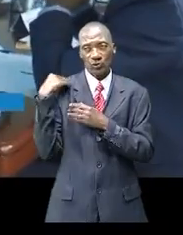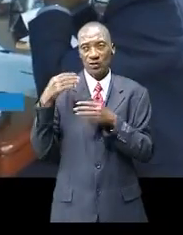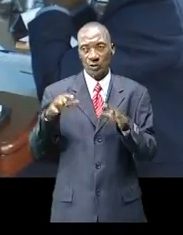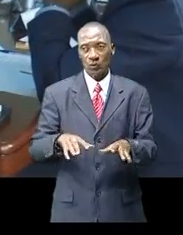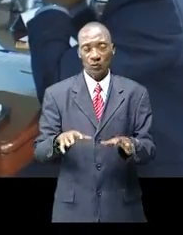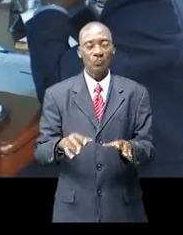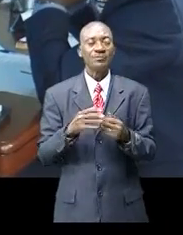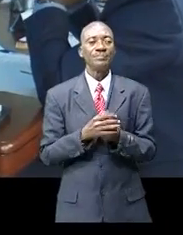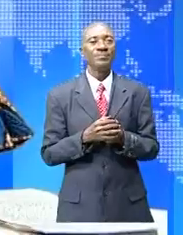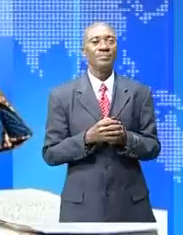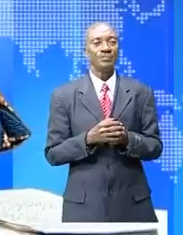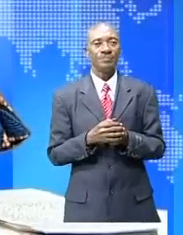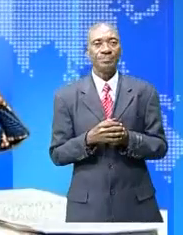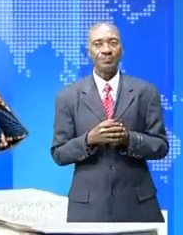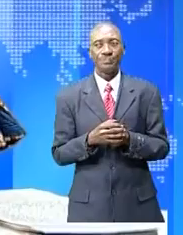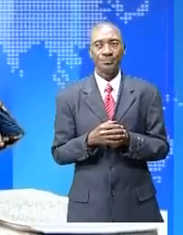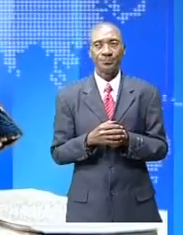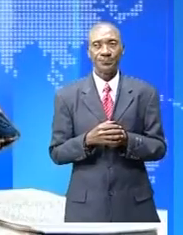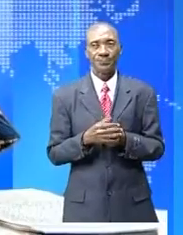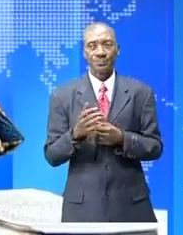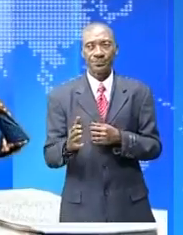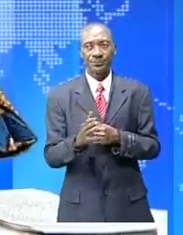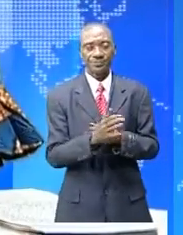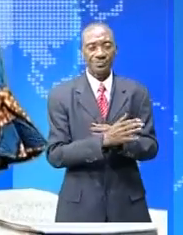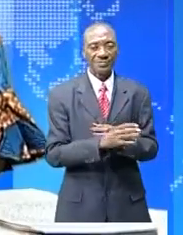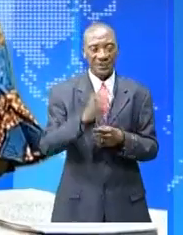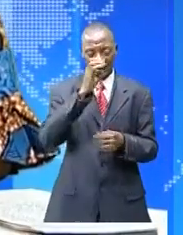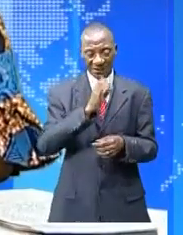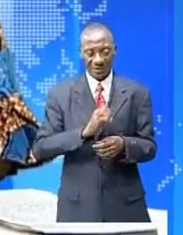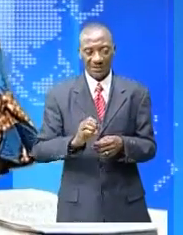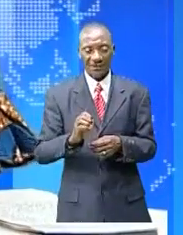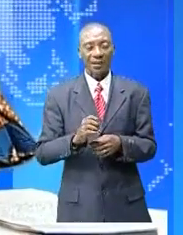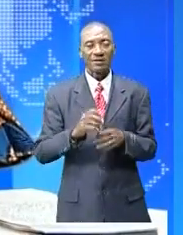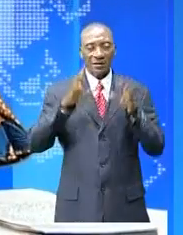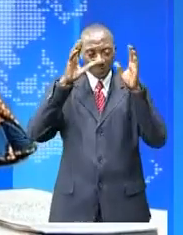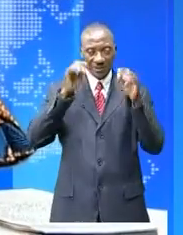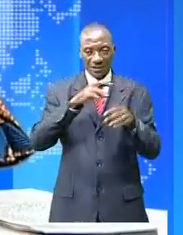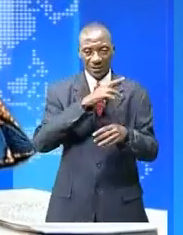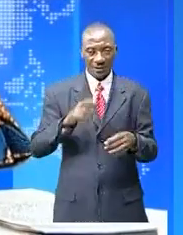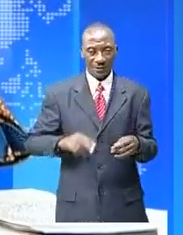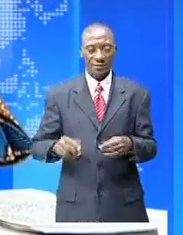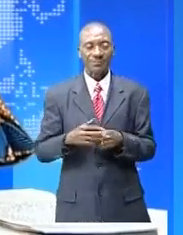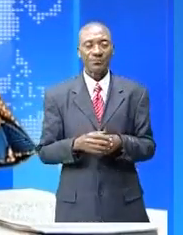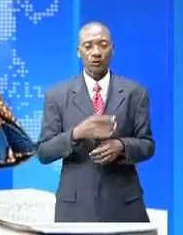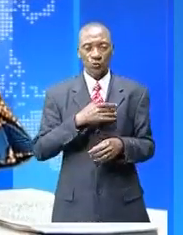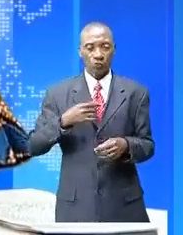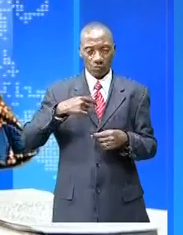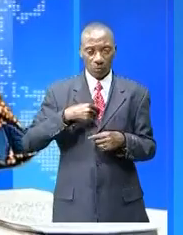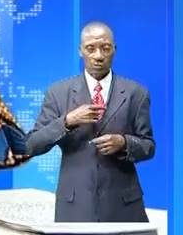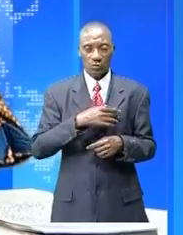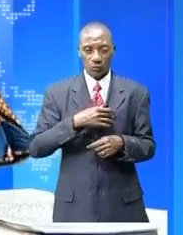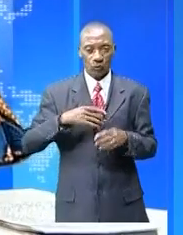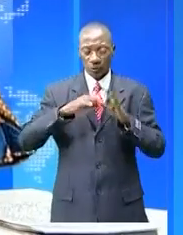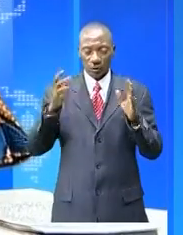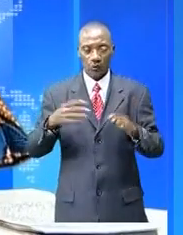et signataire. Excellence, Monsieur le Président de la République, en mon nom propre, en celui des